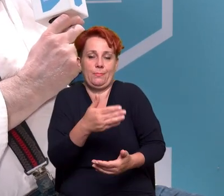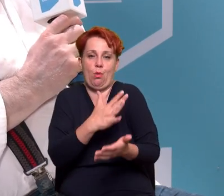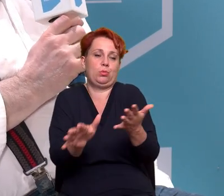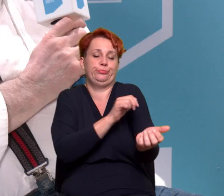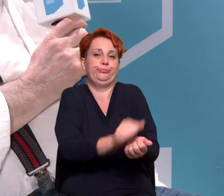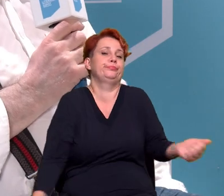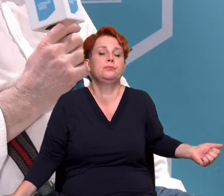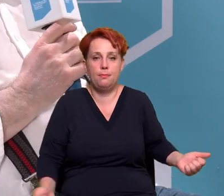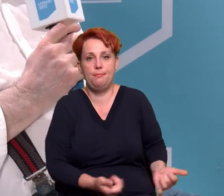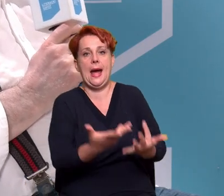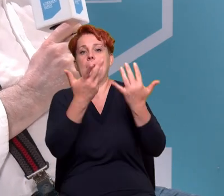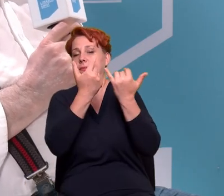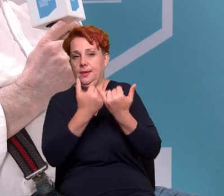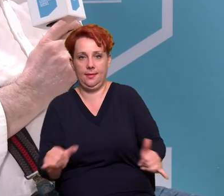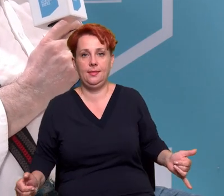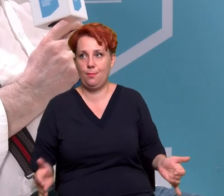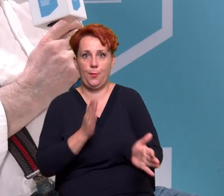Że one właśnie...